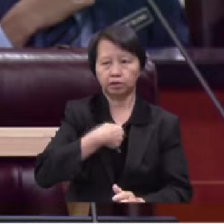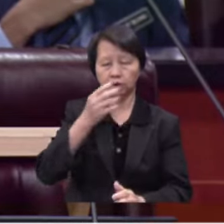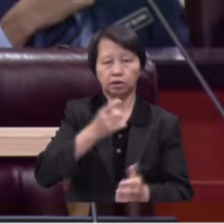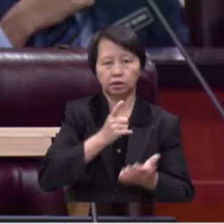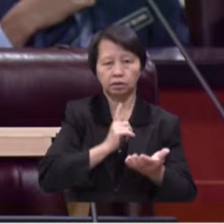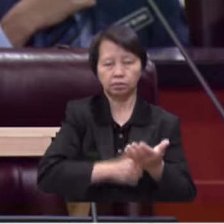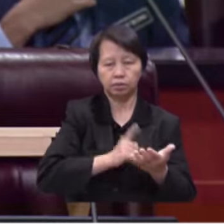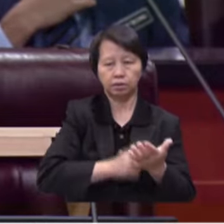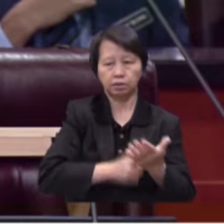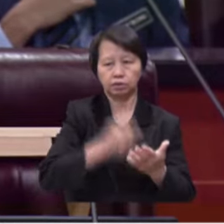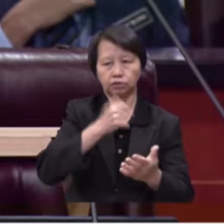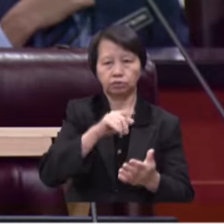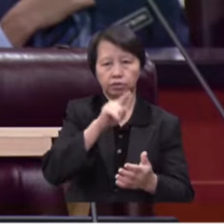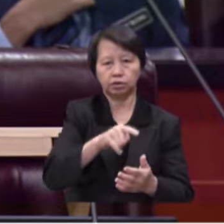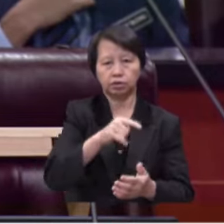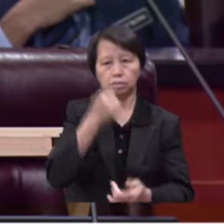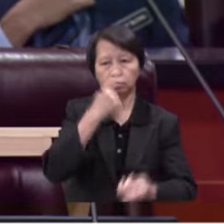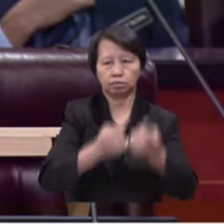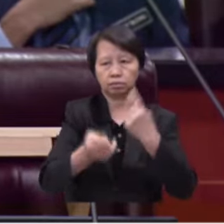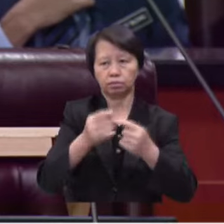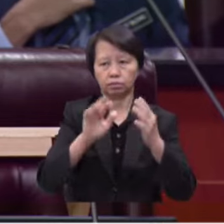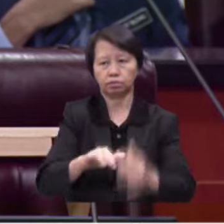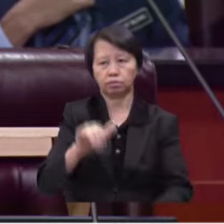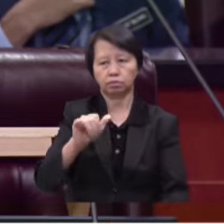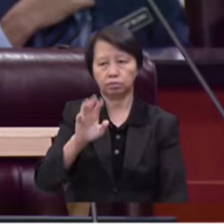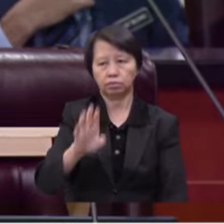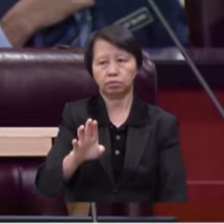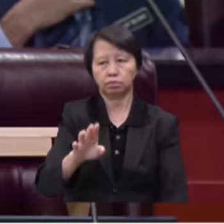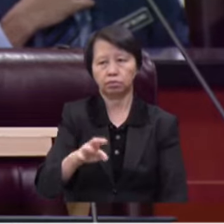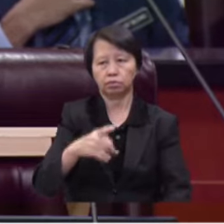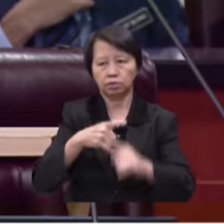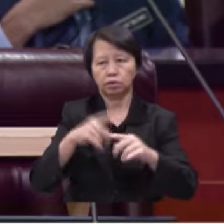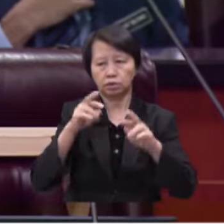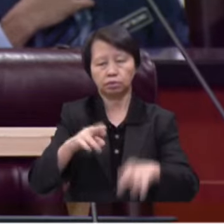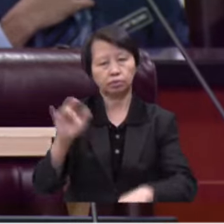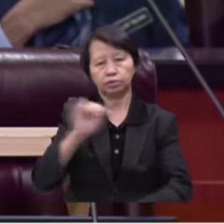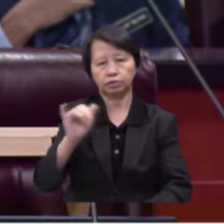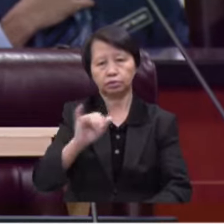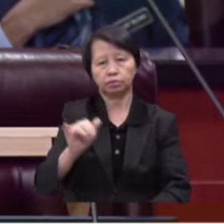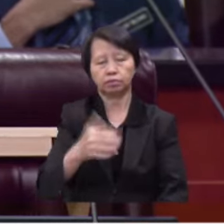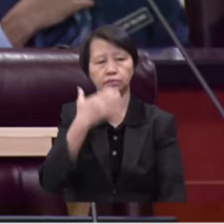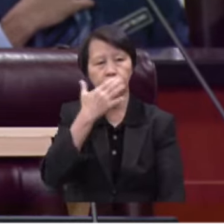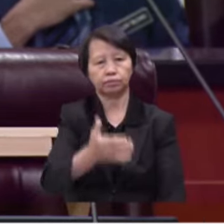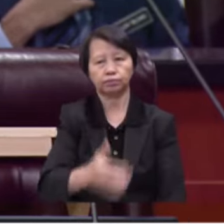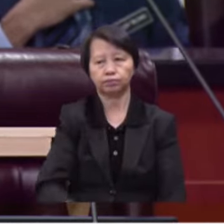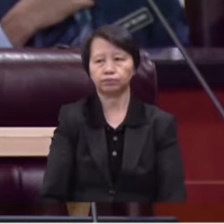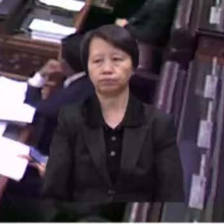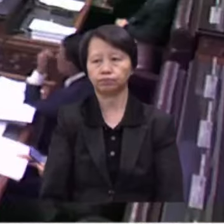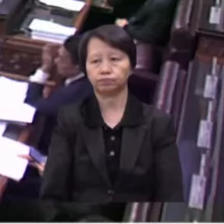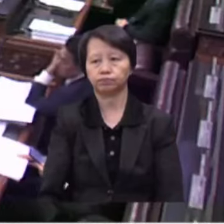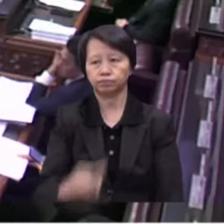biasa diminati gambar wilayah pun sama terima kasih